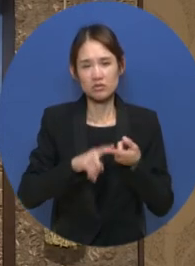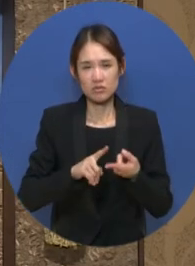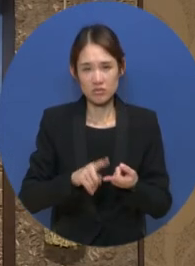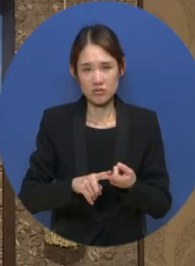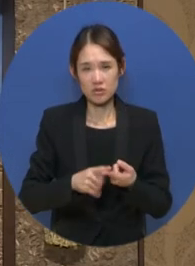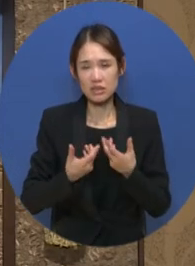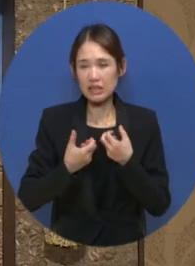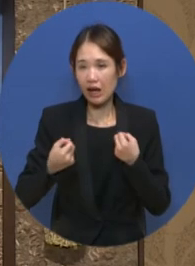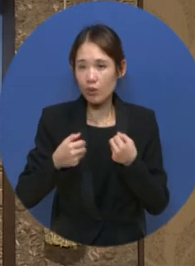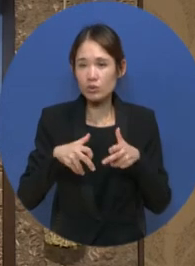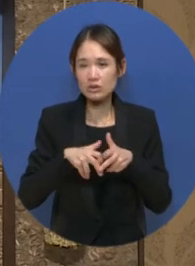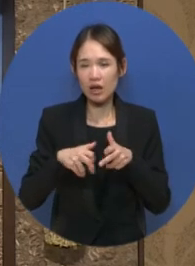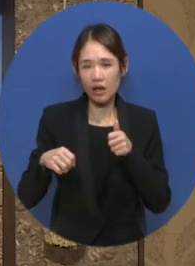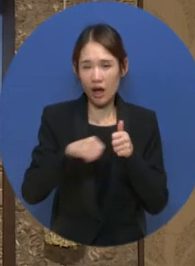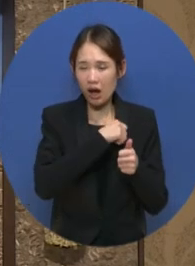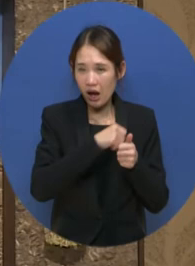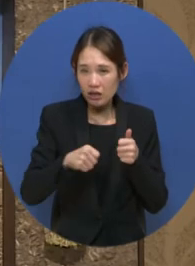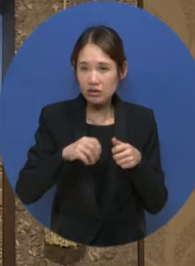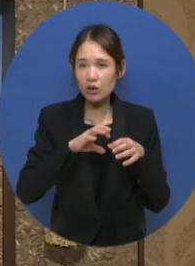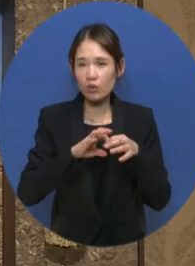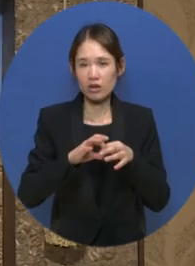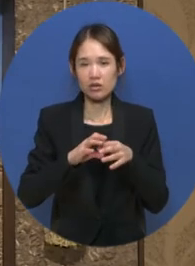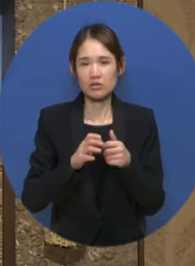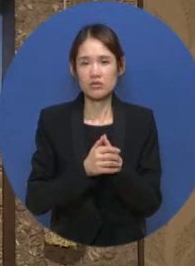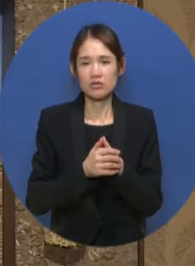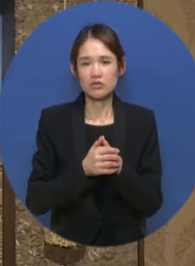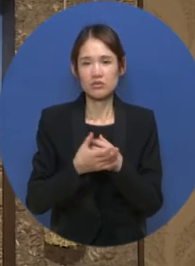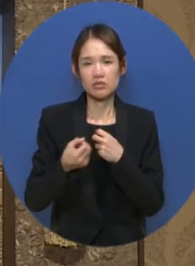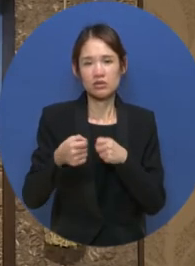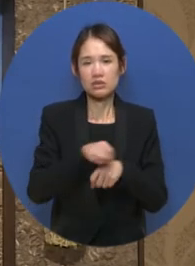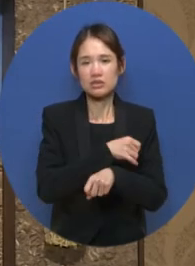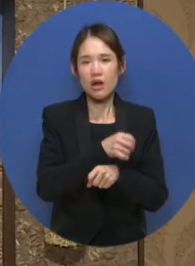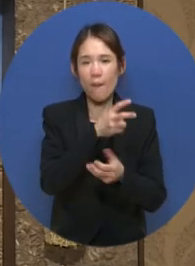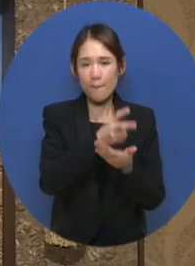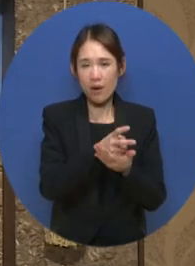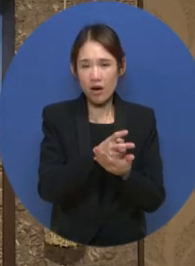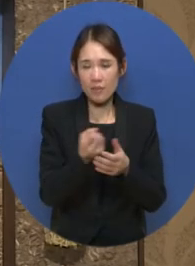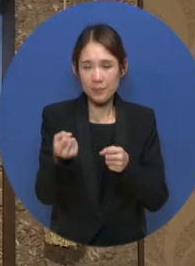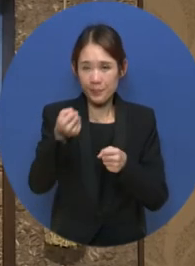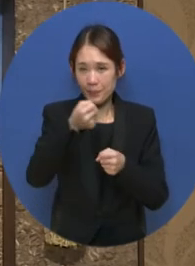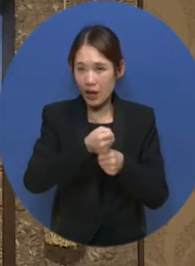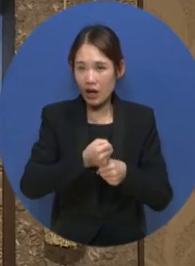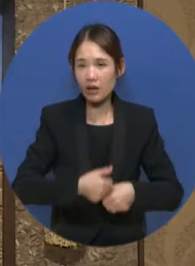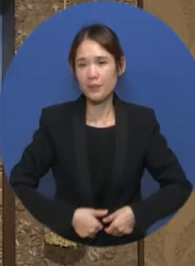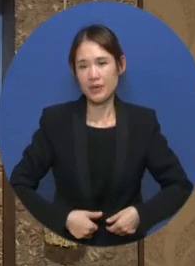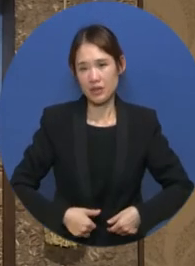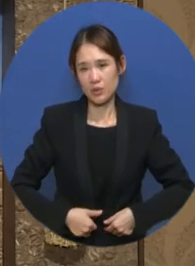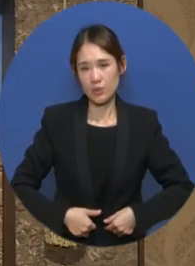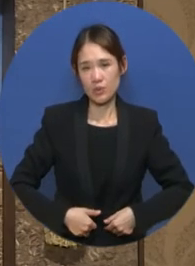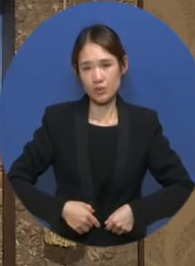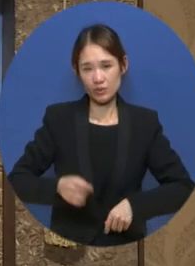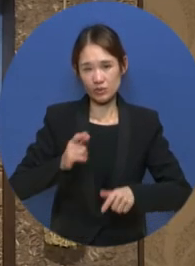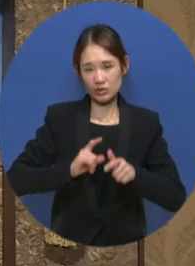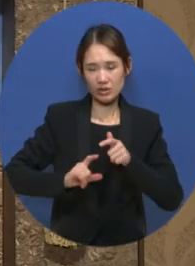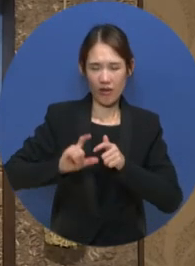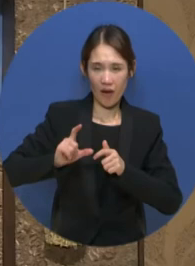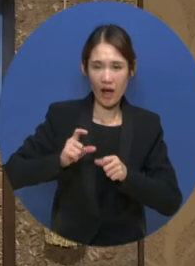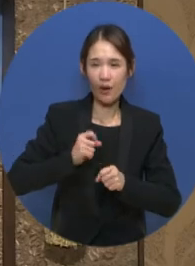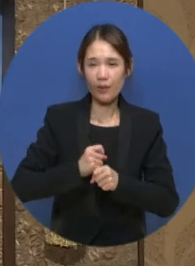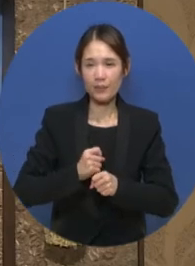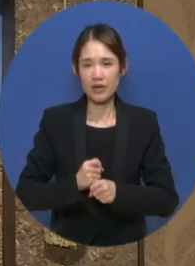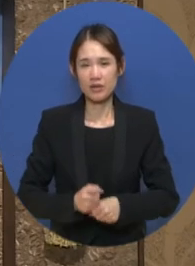별도의 장애 학대 행위 와 관련해서는 별도의 특별법을 조금 만들어서 좀 더 쳐 보다 좀 더 강화하고